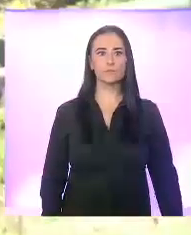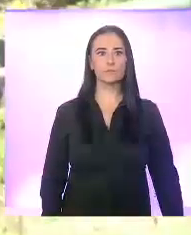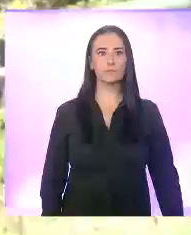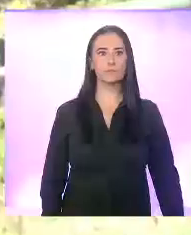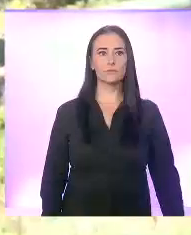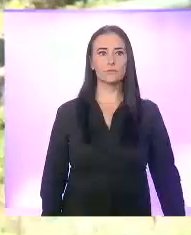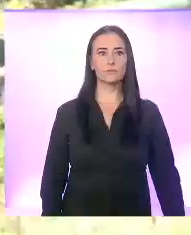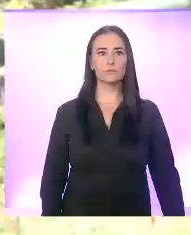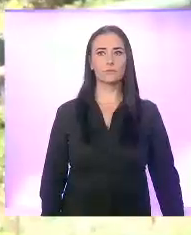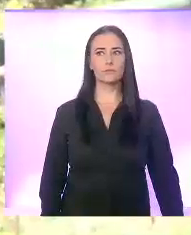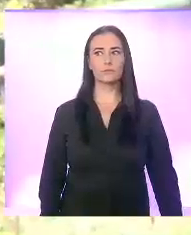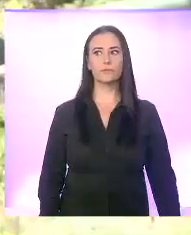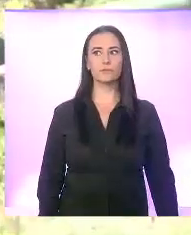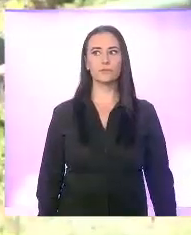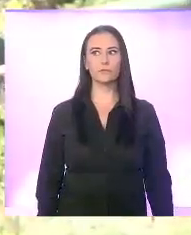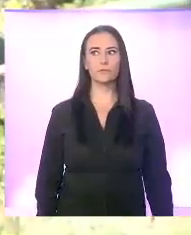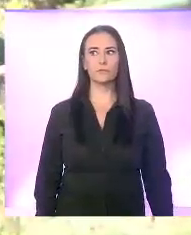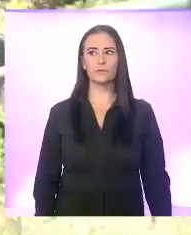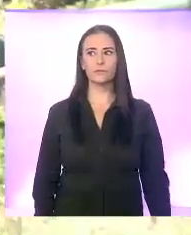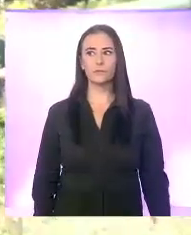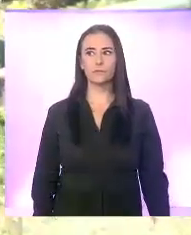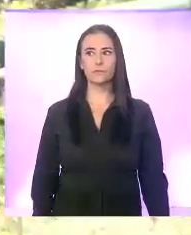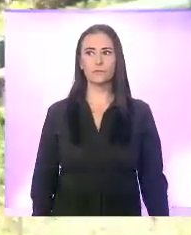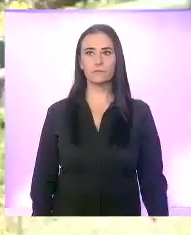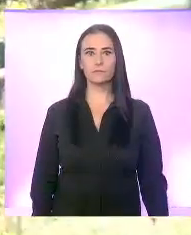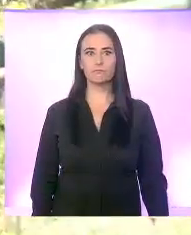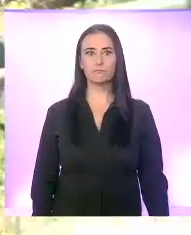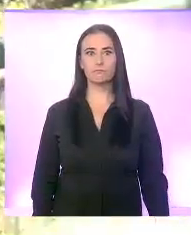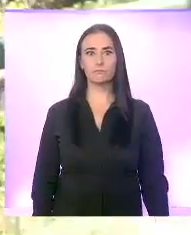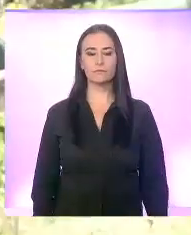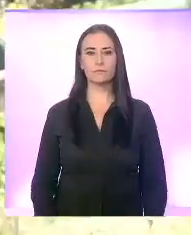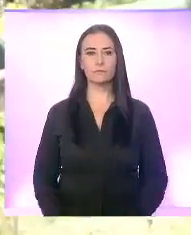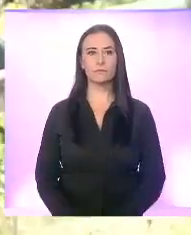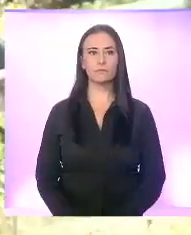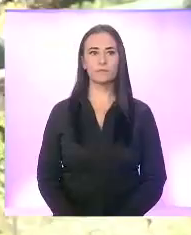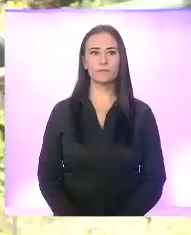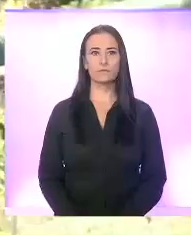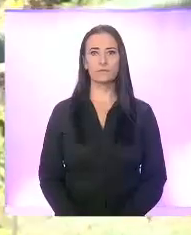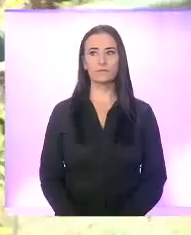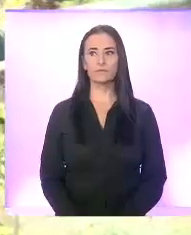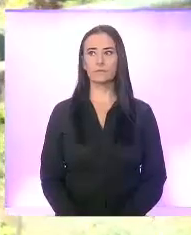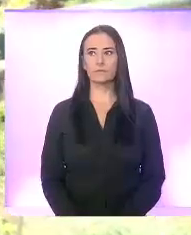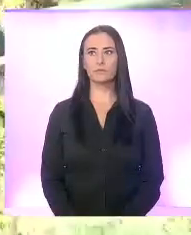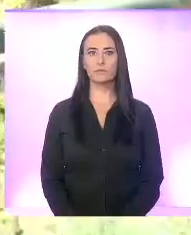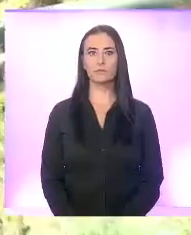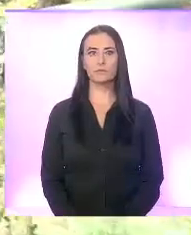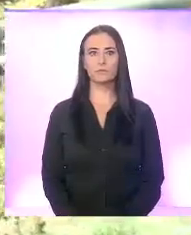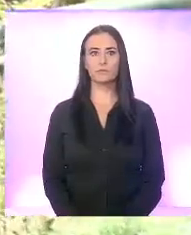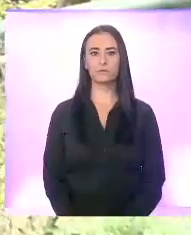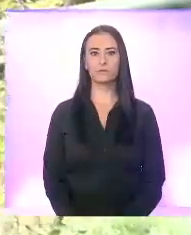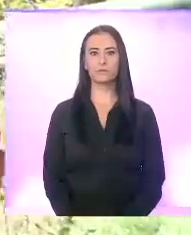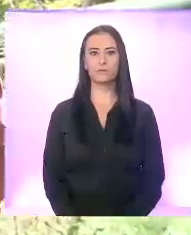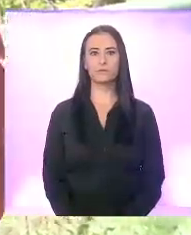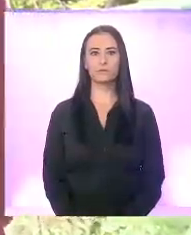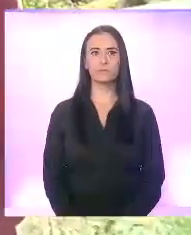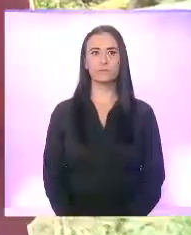Bun găsit tuturor! Aici, în portul Constanța, este nevoie de investiții în infrastructura CFR. Puteți vedea în spatele